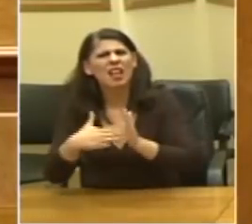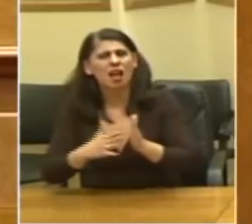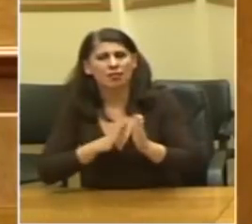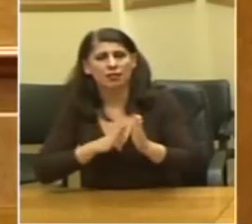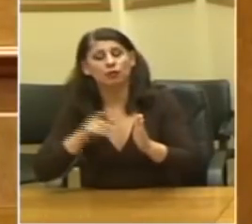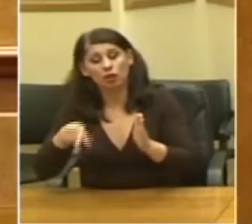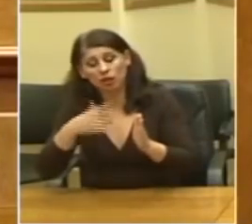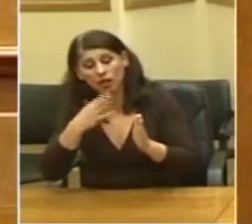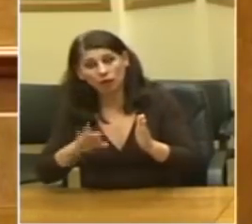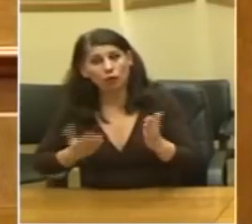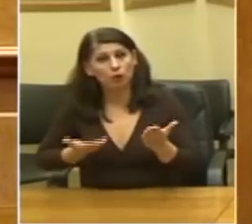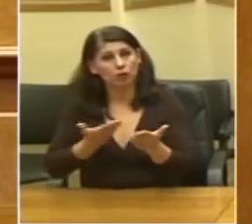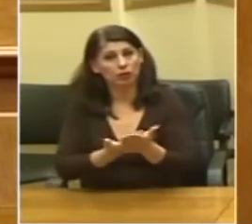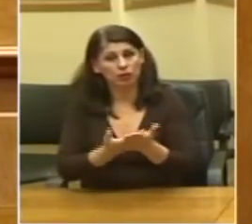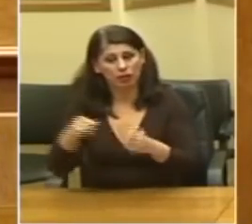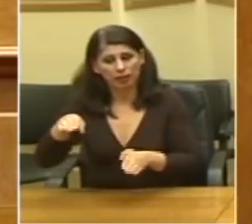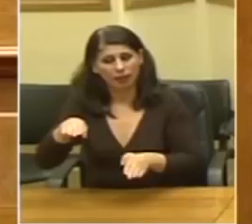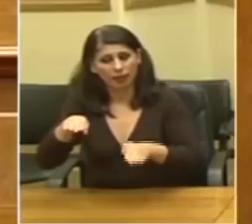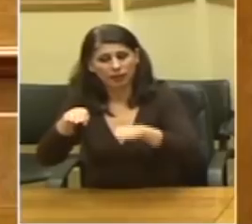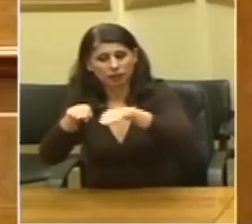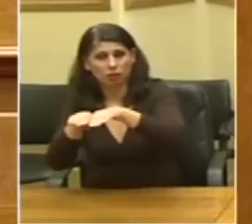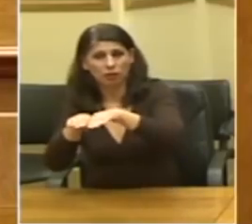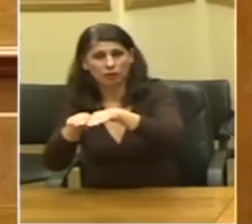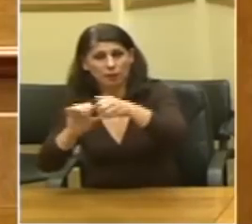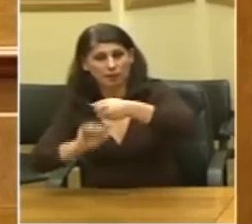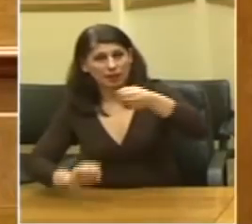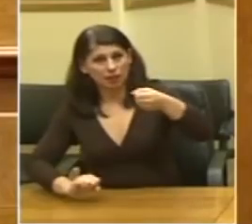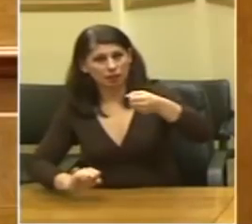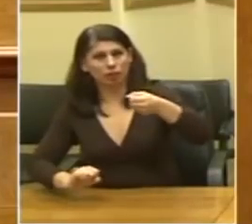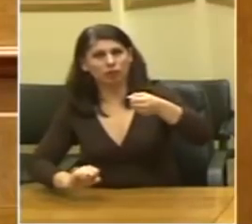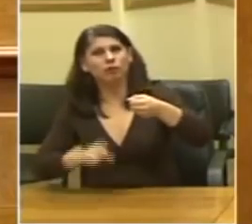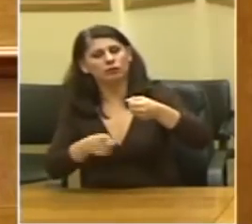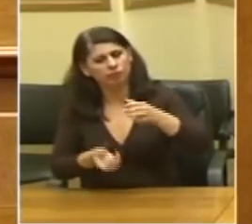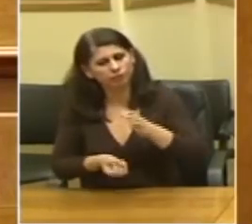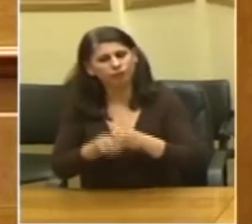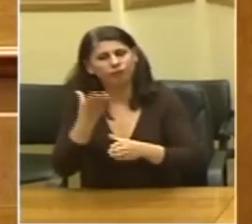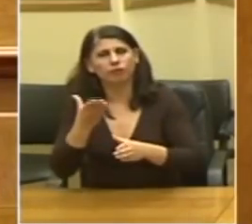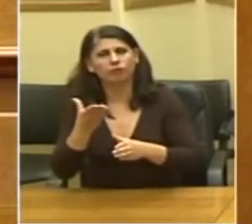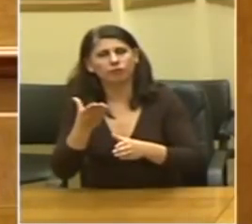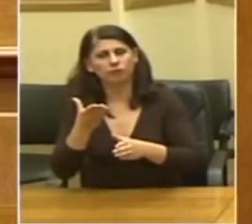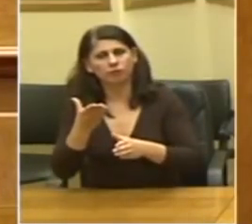γι' αυτό προτείναμε την ισοτίμηση των πτυχίων τους με τα νέα,